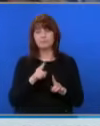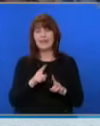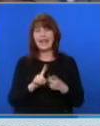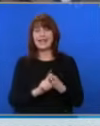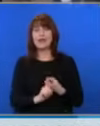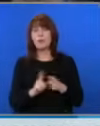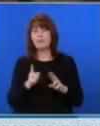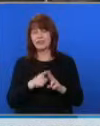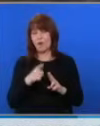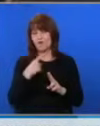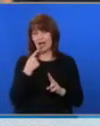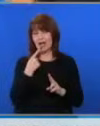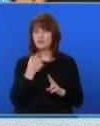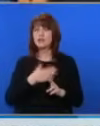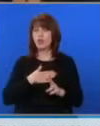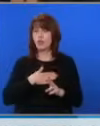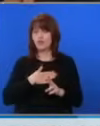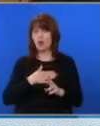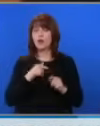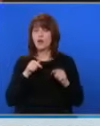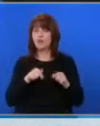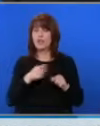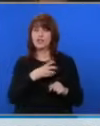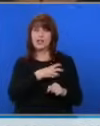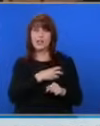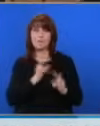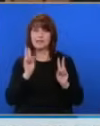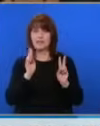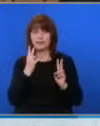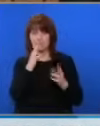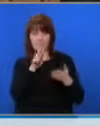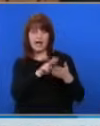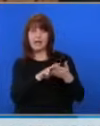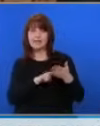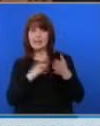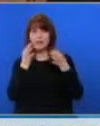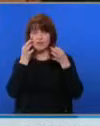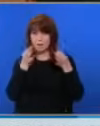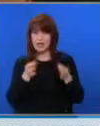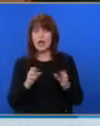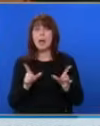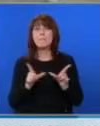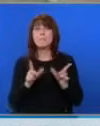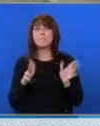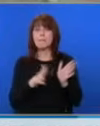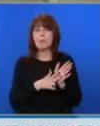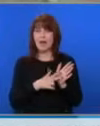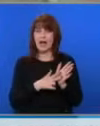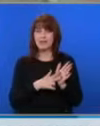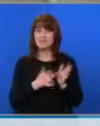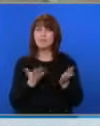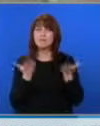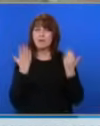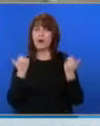Кирил Петков заяви, че е удовлетворен от това, че ГЕРБ-СДС са разгледали внимателно меморандума, който ППДБ